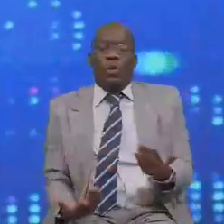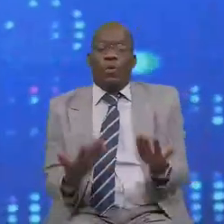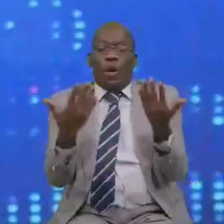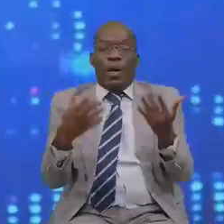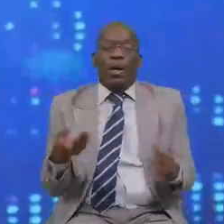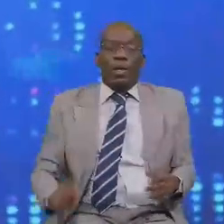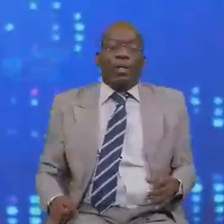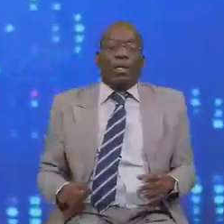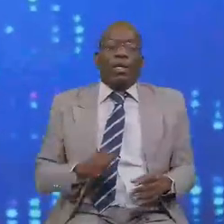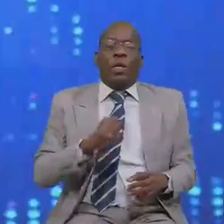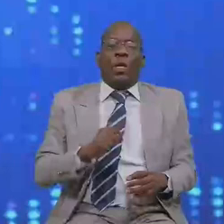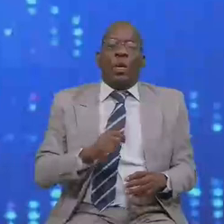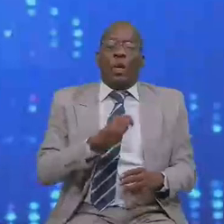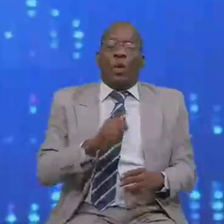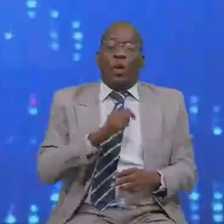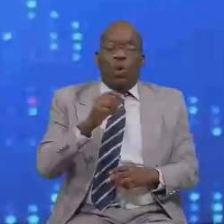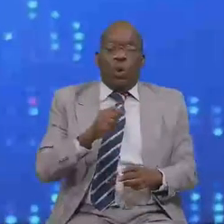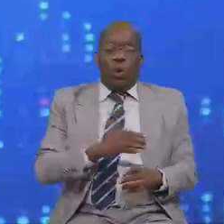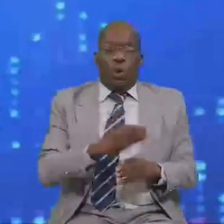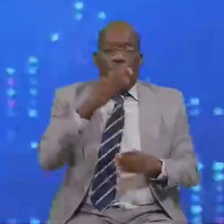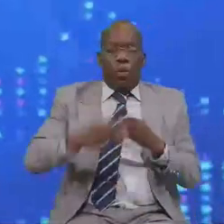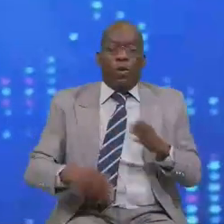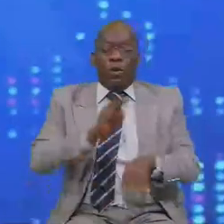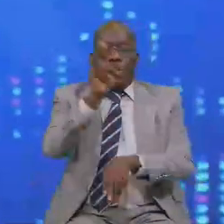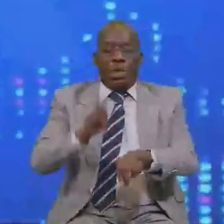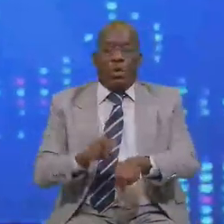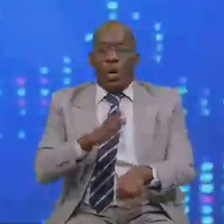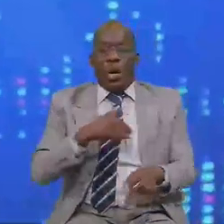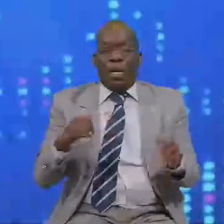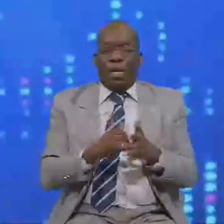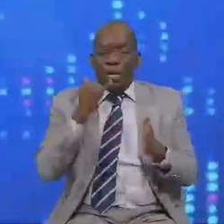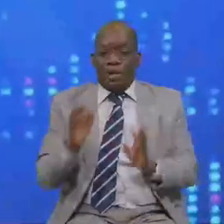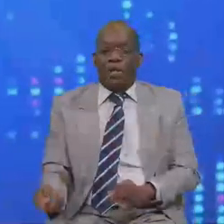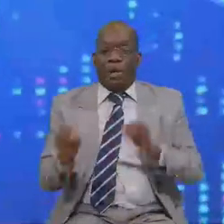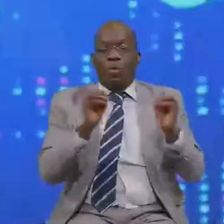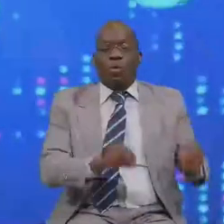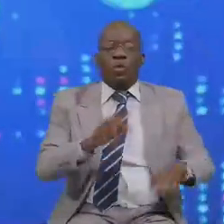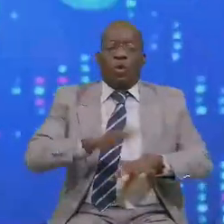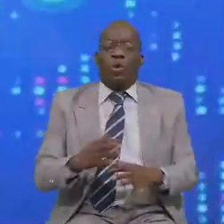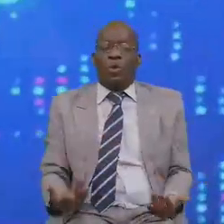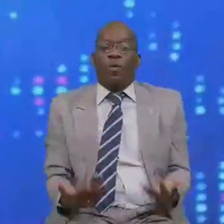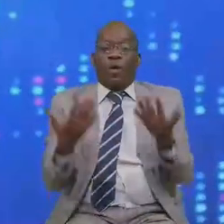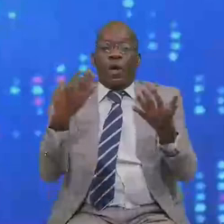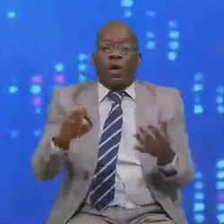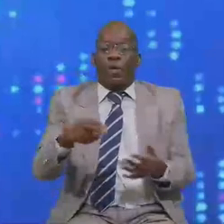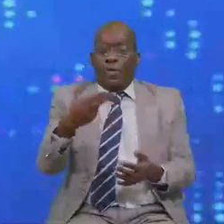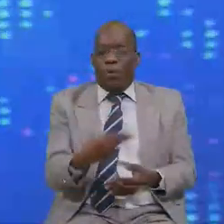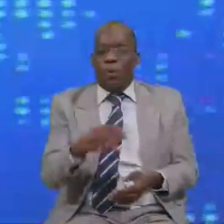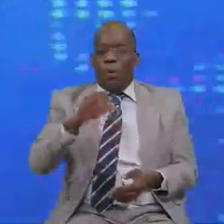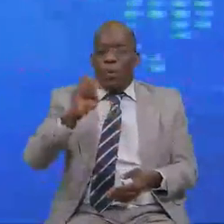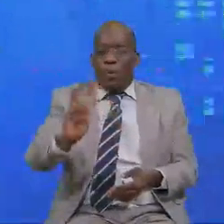et enflammant le cours de la vie, étant elle-même enflammée par la gêne. Le verset est très